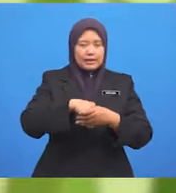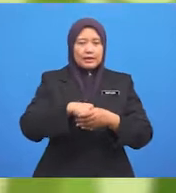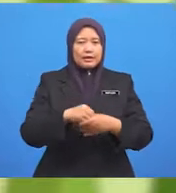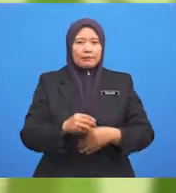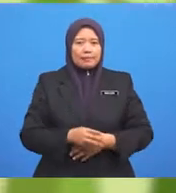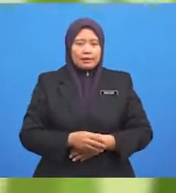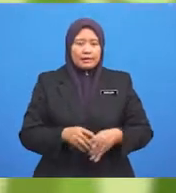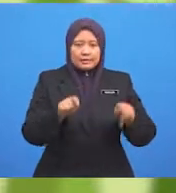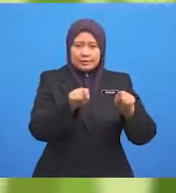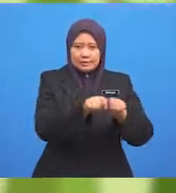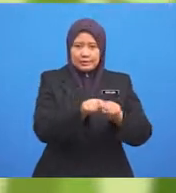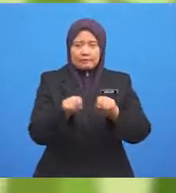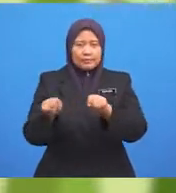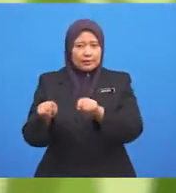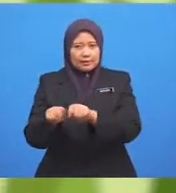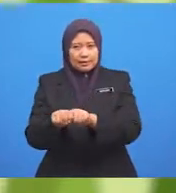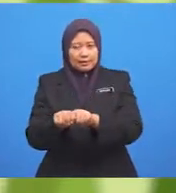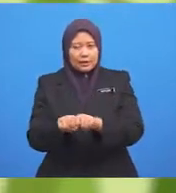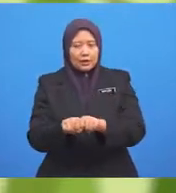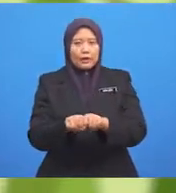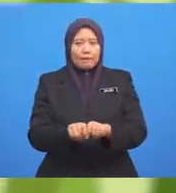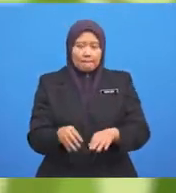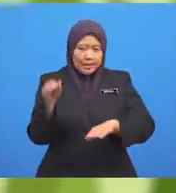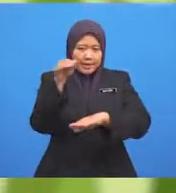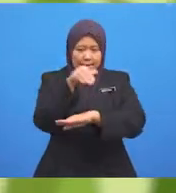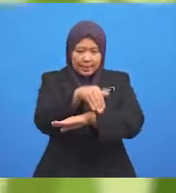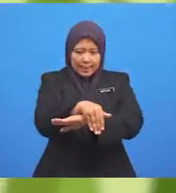dalam seperti